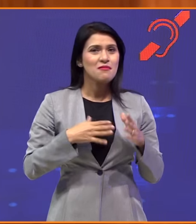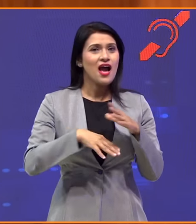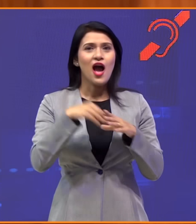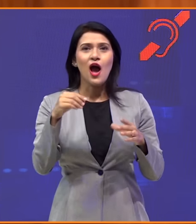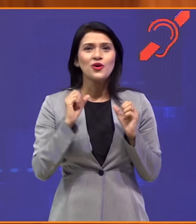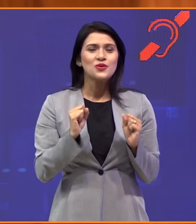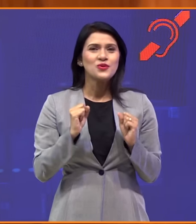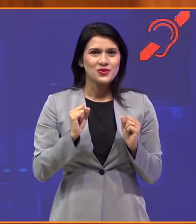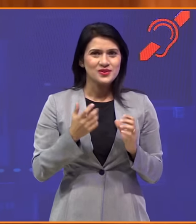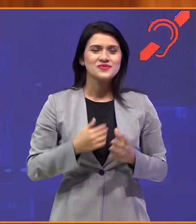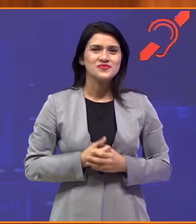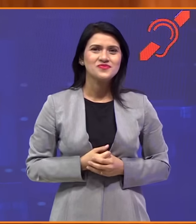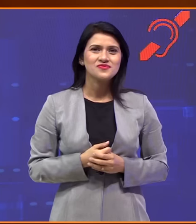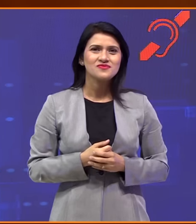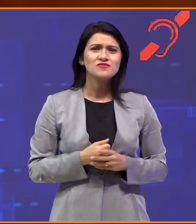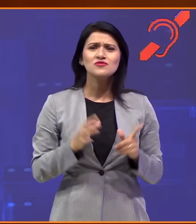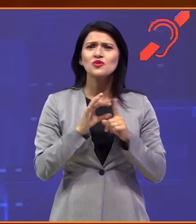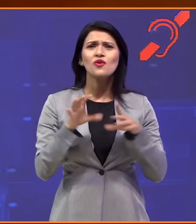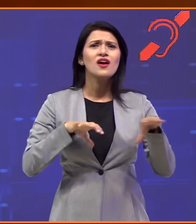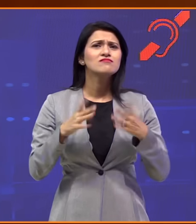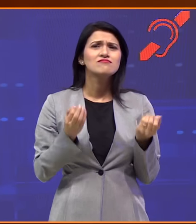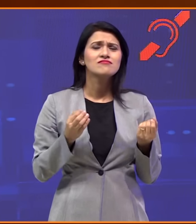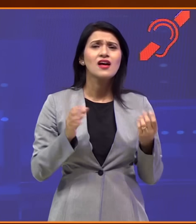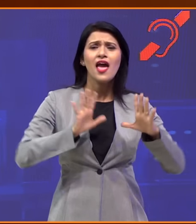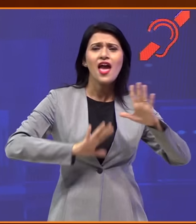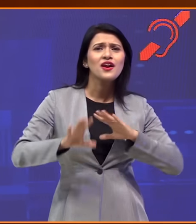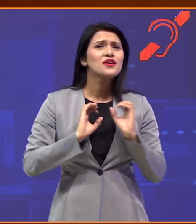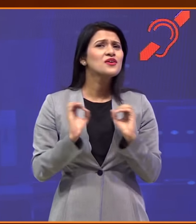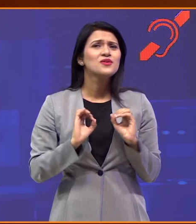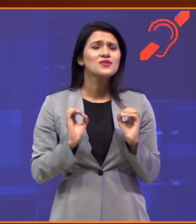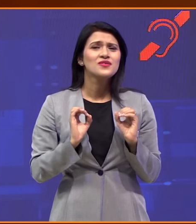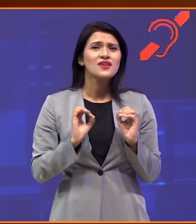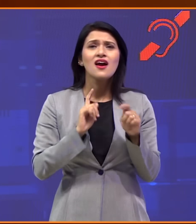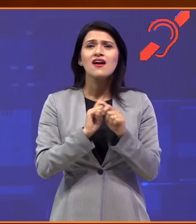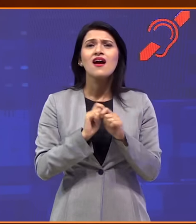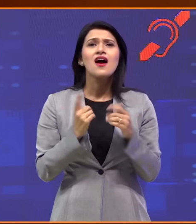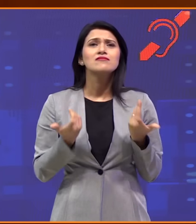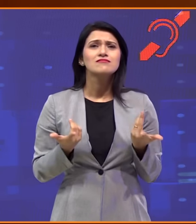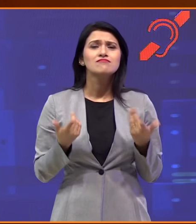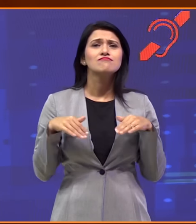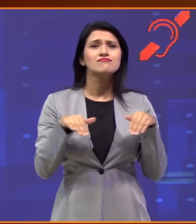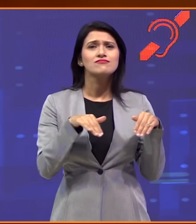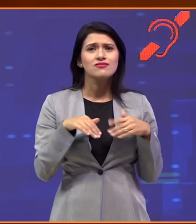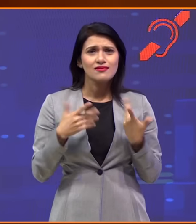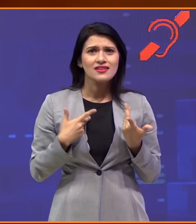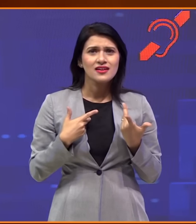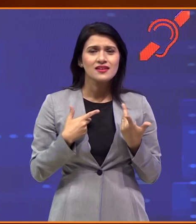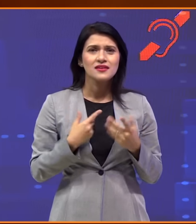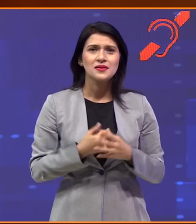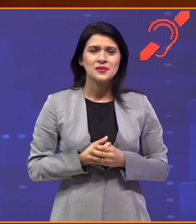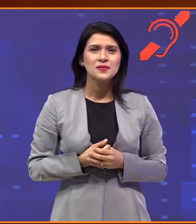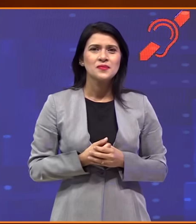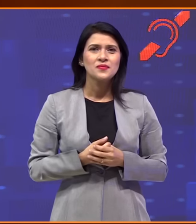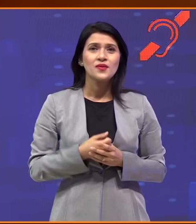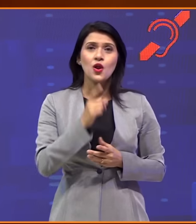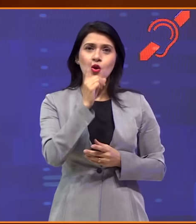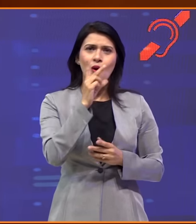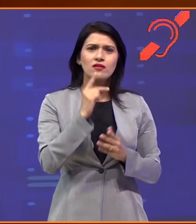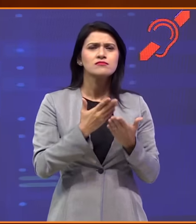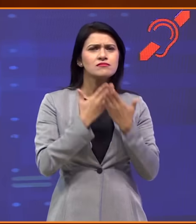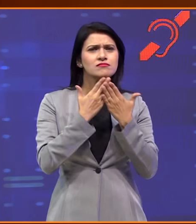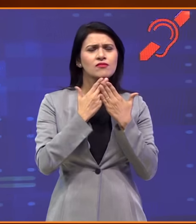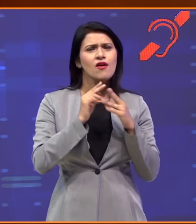तो करने को कुछ नहीं था वहां थिएटर नहीं था ड्रामा नहीं था और मैं किसी तरीके से जो इंटर का जो है पूरा कोर्स कर